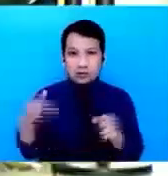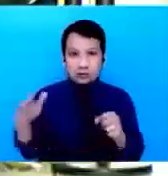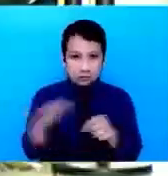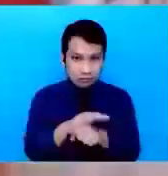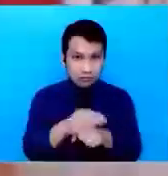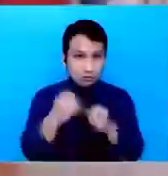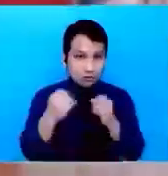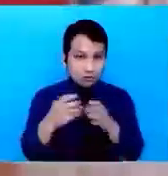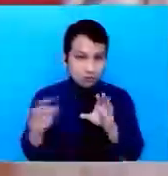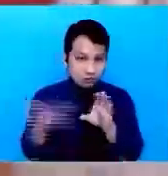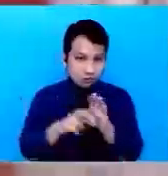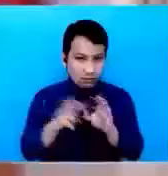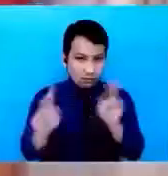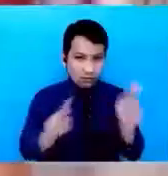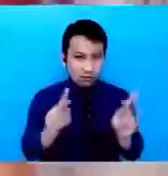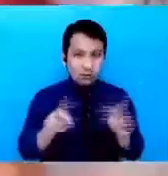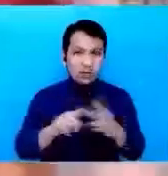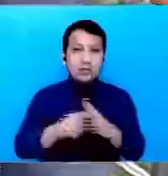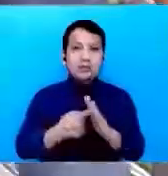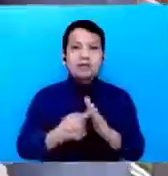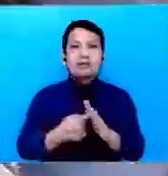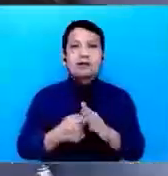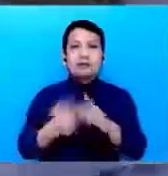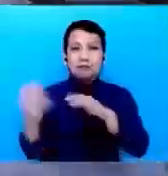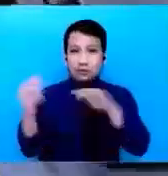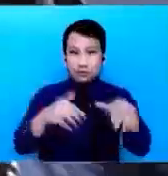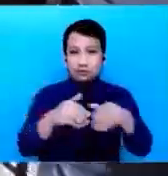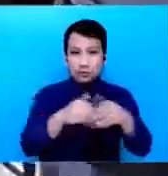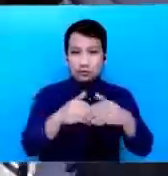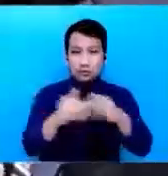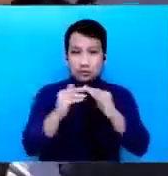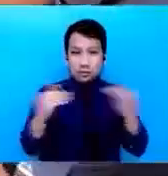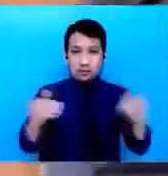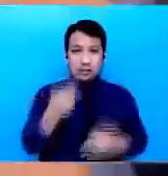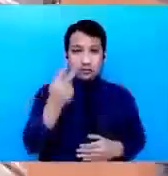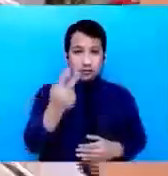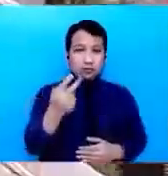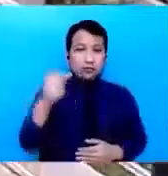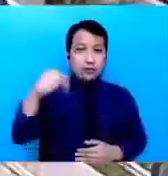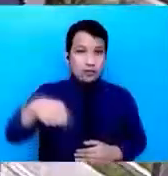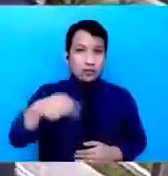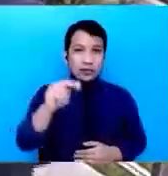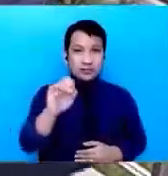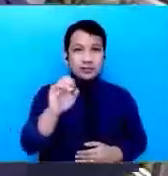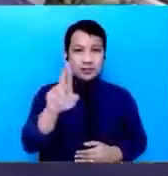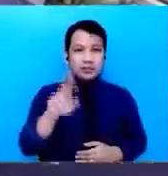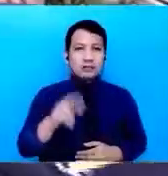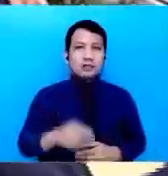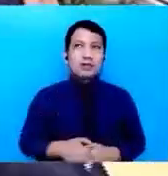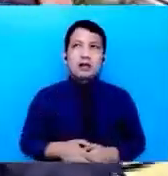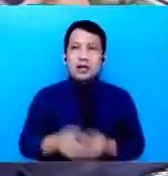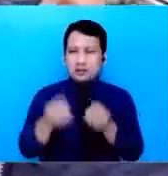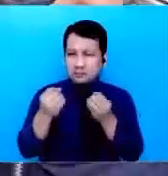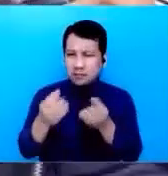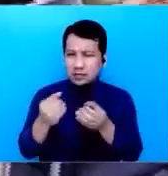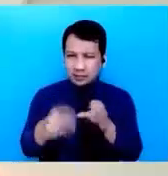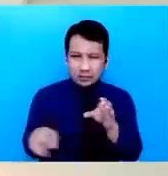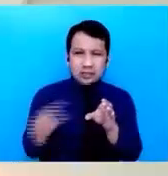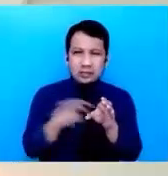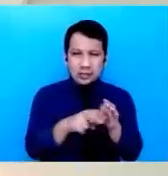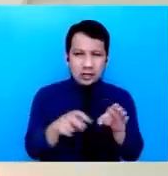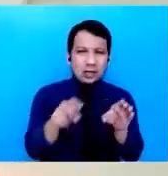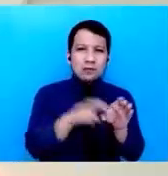mga pasahero. Simula yan ng isailalim sa mas maluwag na Alert Level 2 ang Metro Manila. Marami na hong pasahero ang mga